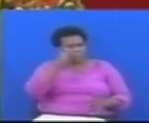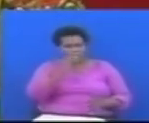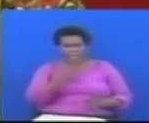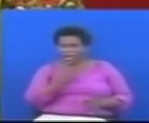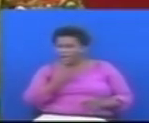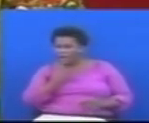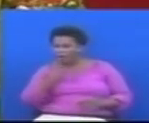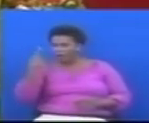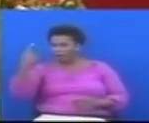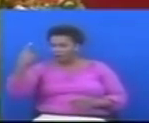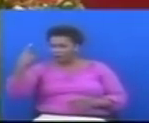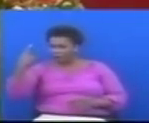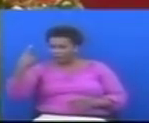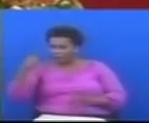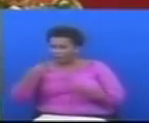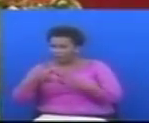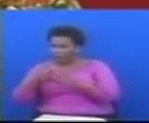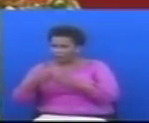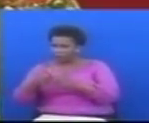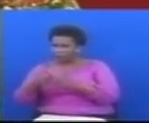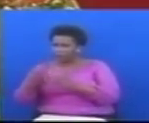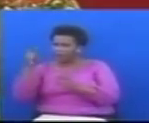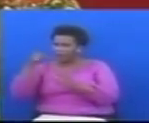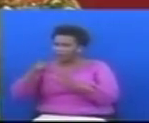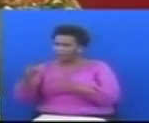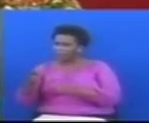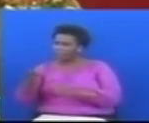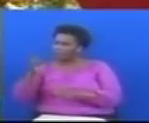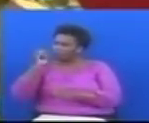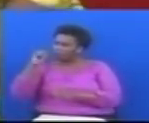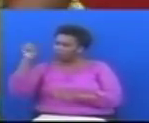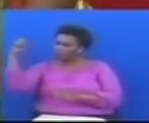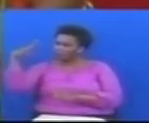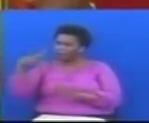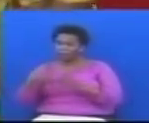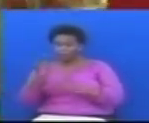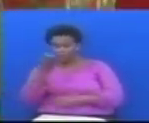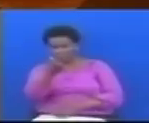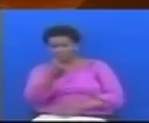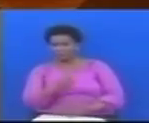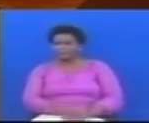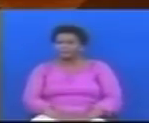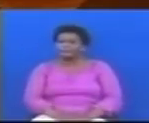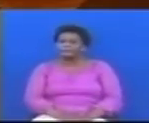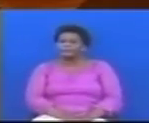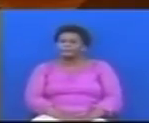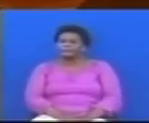wanaohusika na umeme waweze kuwasha umeme katika kata hiyo.